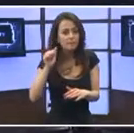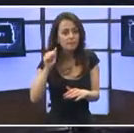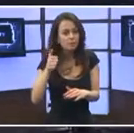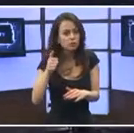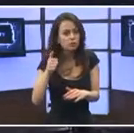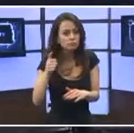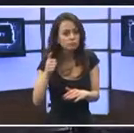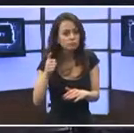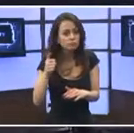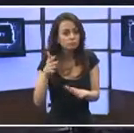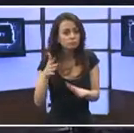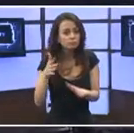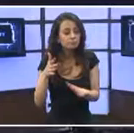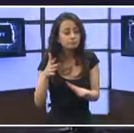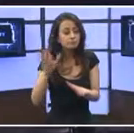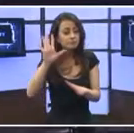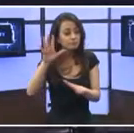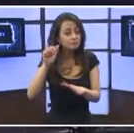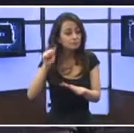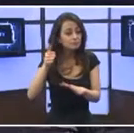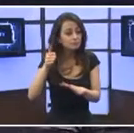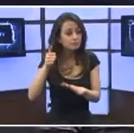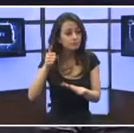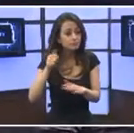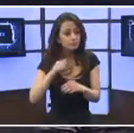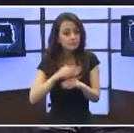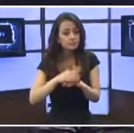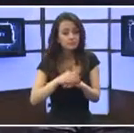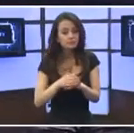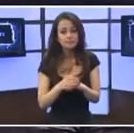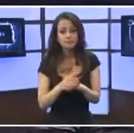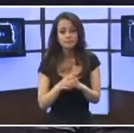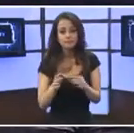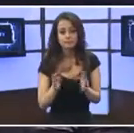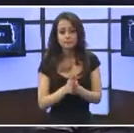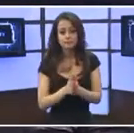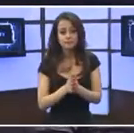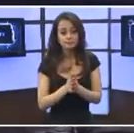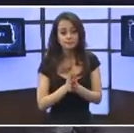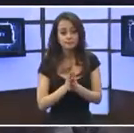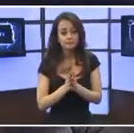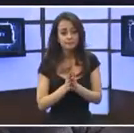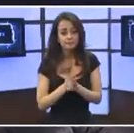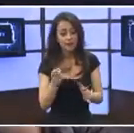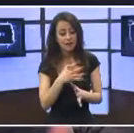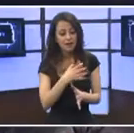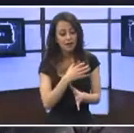çıkabildim eşimle ikimiz. 5 gün gidebildik. 6. İşte. Gün yine döndük. Ya bırakamıyorsunuz. Tabii olmuyor. Ki hiçbir evet, şekilde bırakamazsınız. Annem